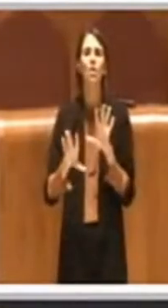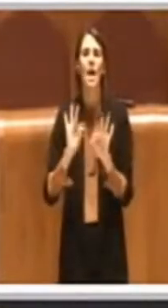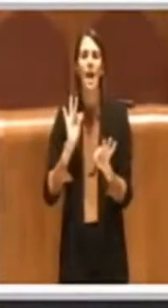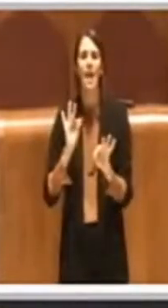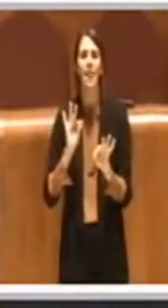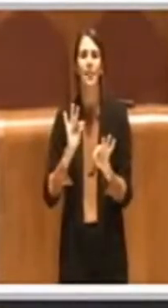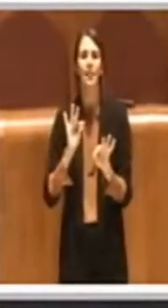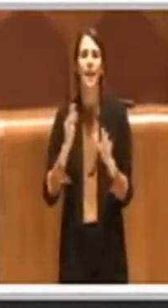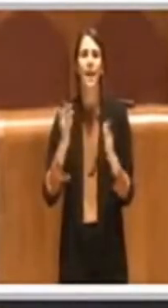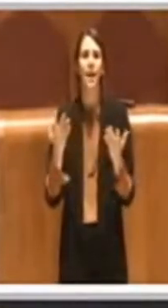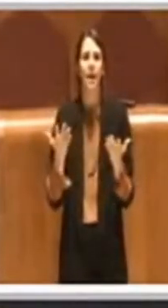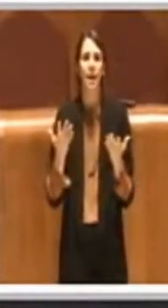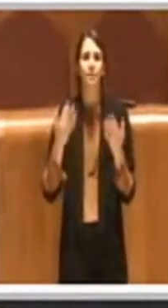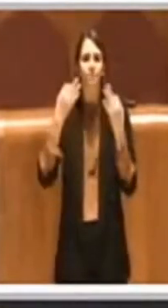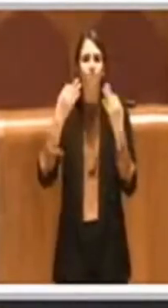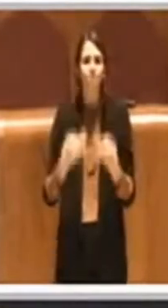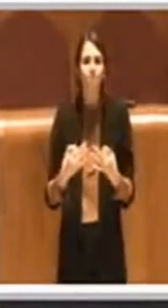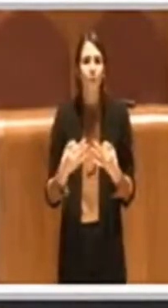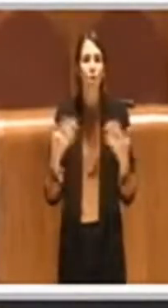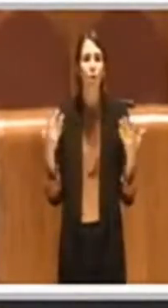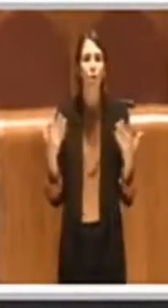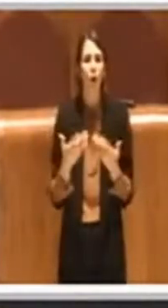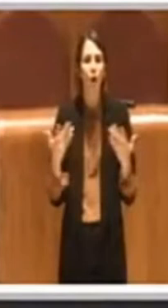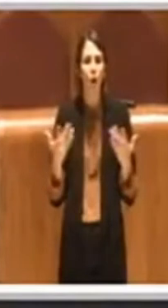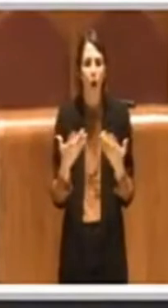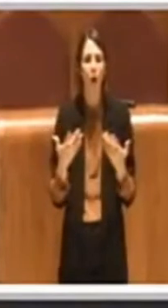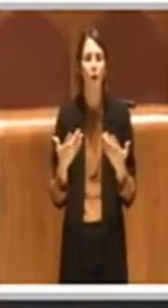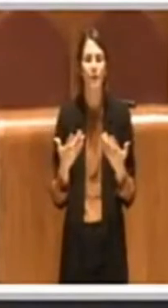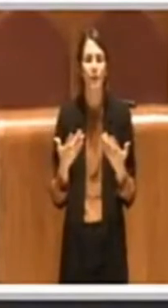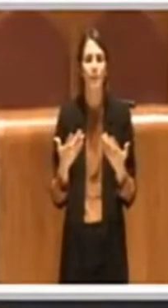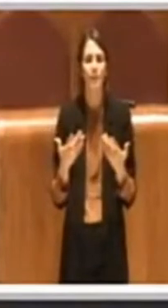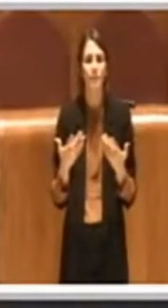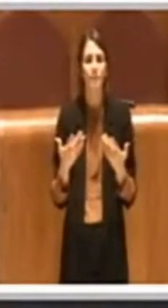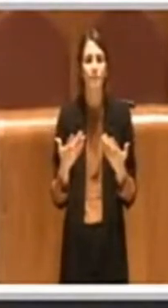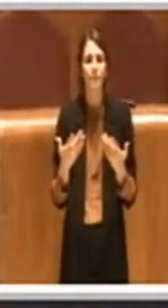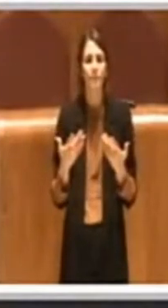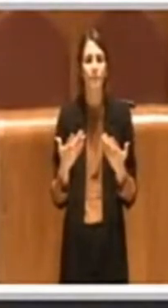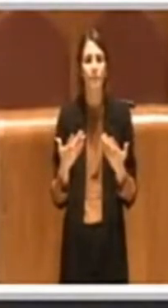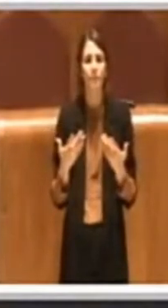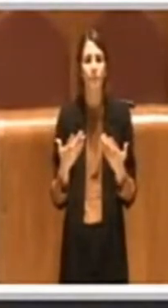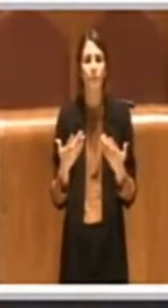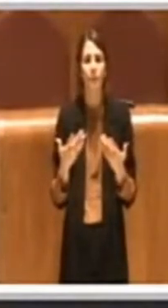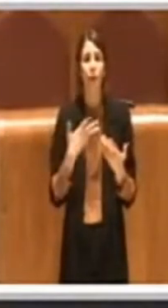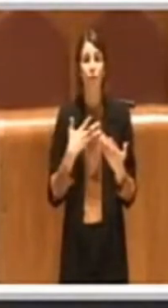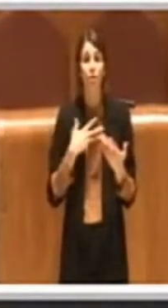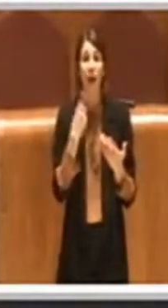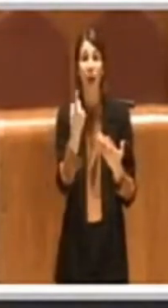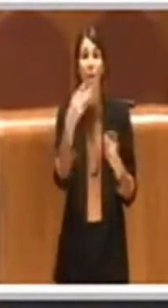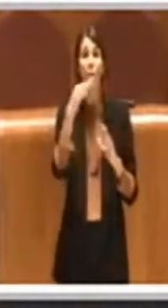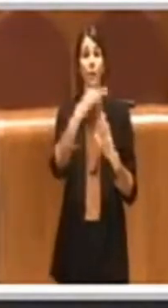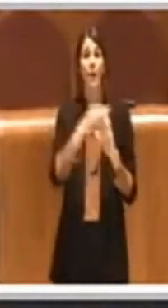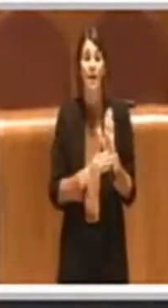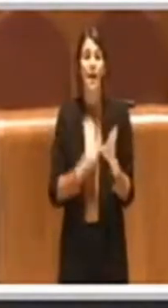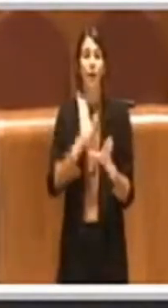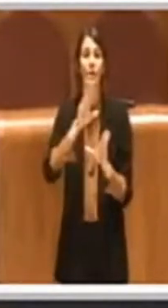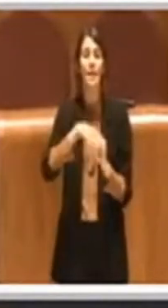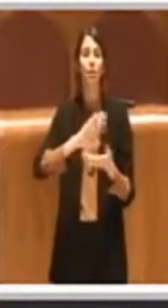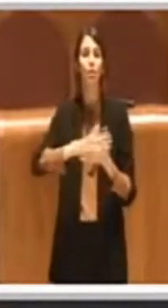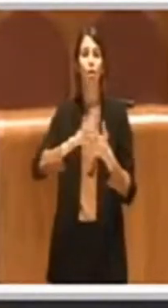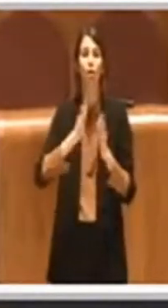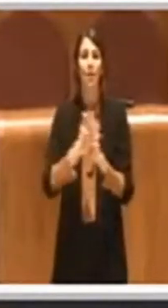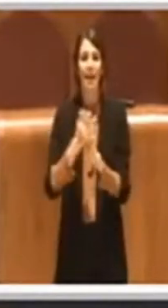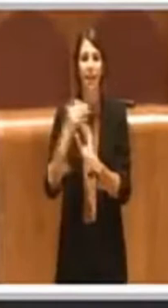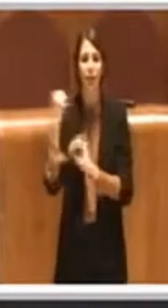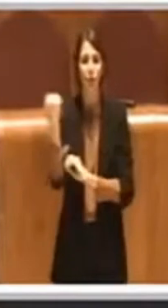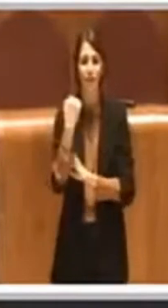siamo arrivati a indicare a metterlo come regola all'interno del contratto di servizio che